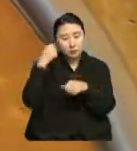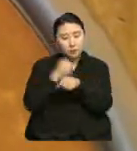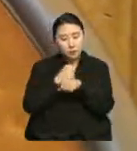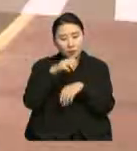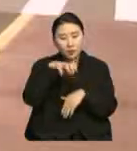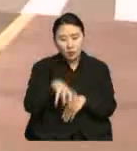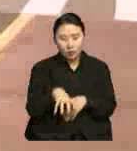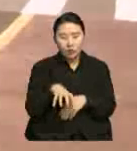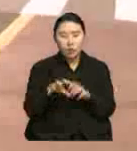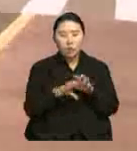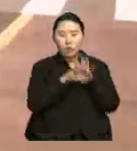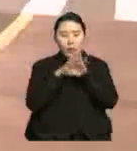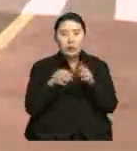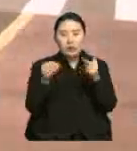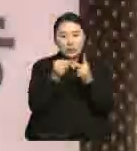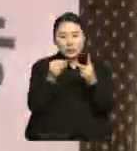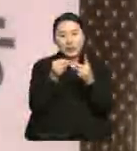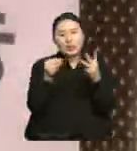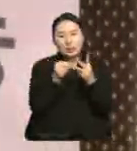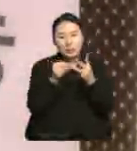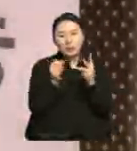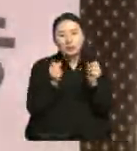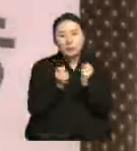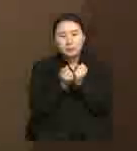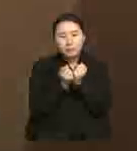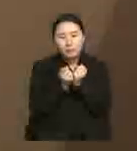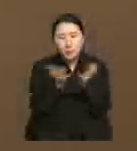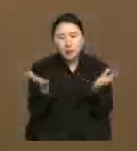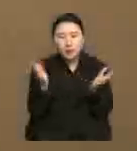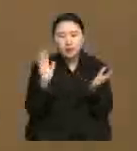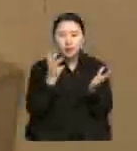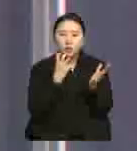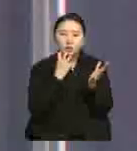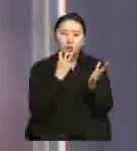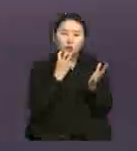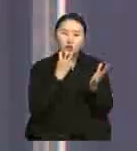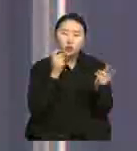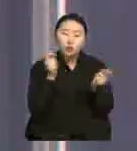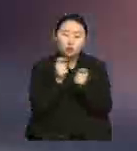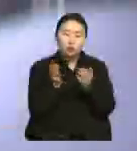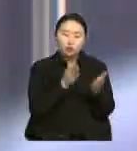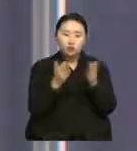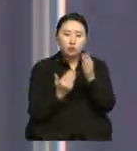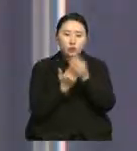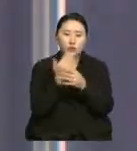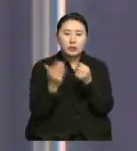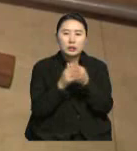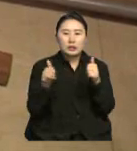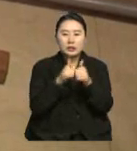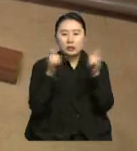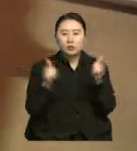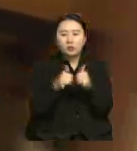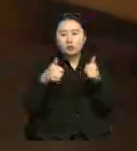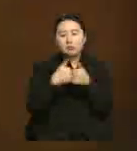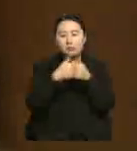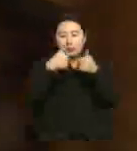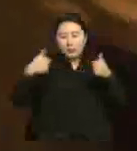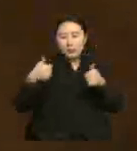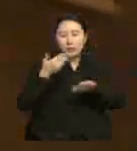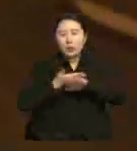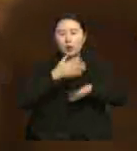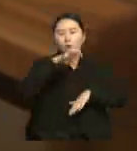중기연구원은 코로나19의 2차, 3차 재확산이 서울과 수도권 지역을 중심으로 일어난 탓에 사회적 거리두기 조치가